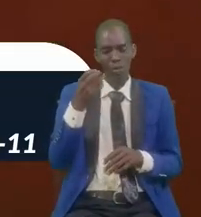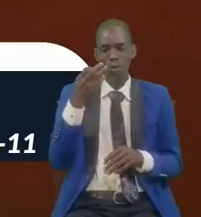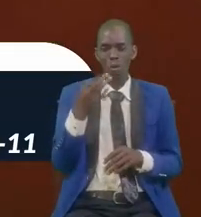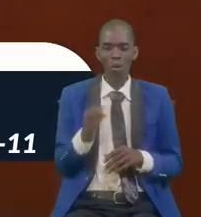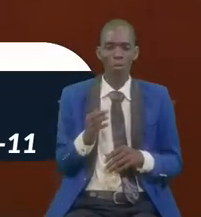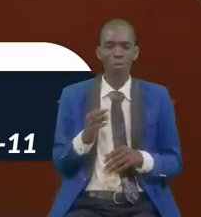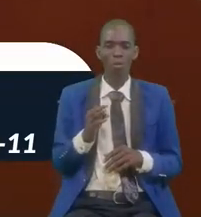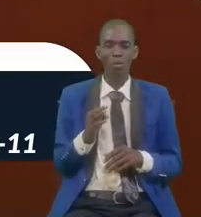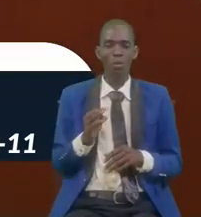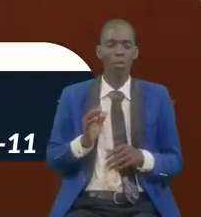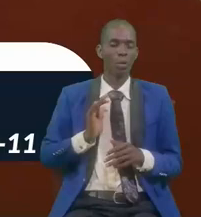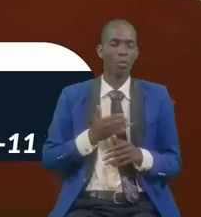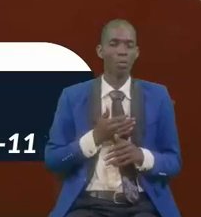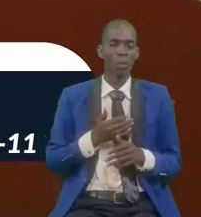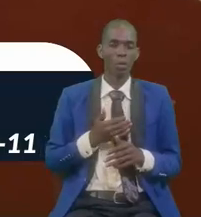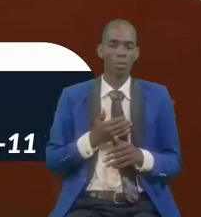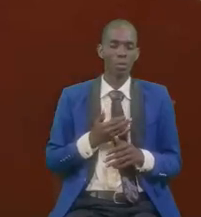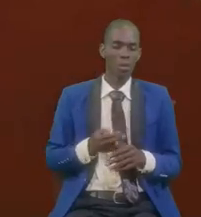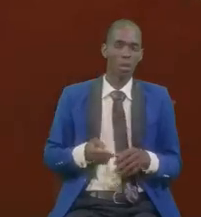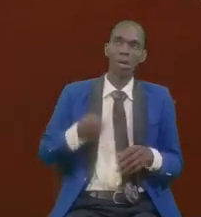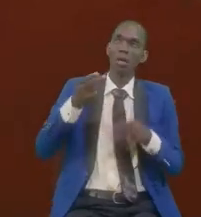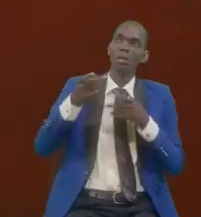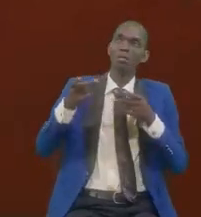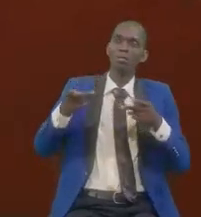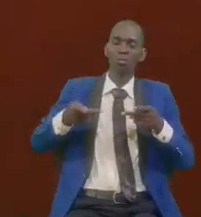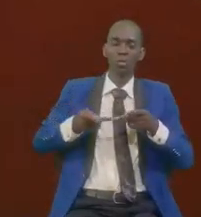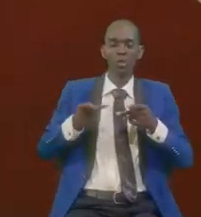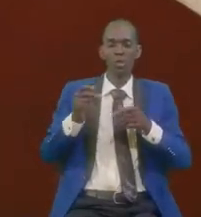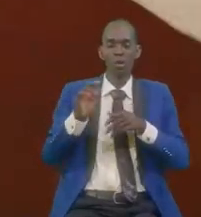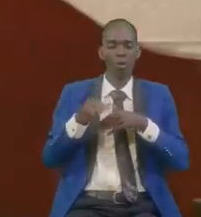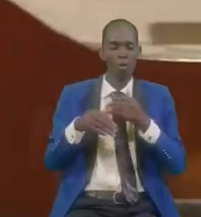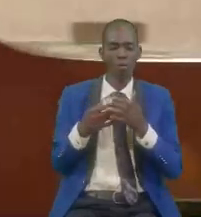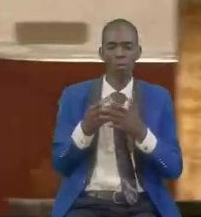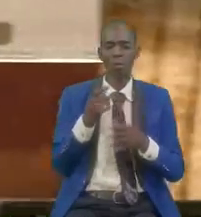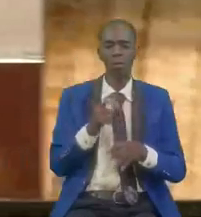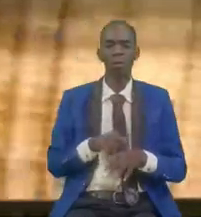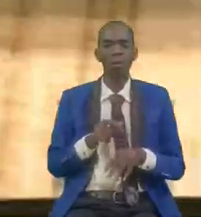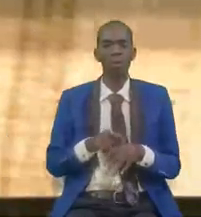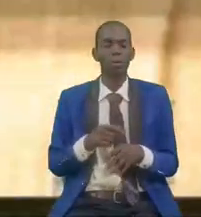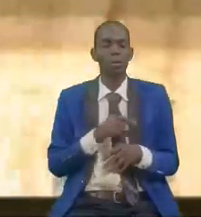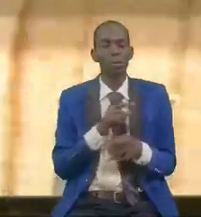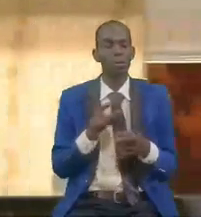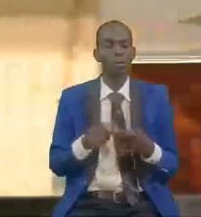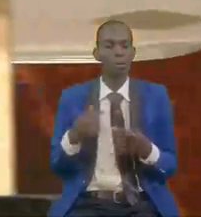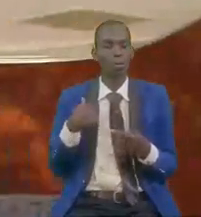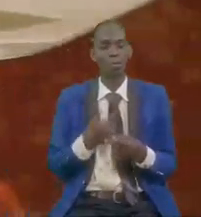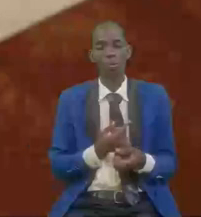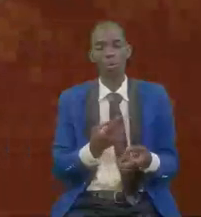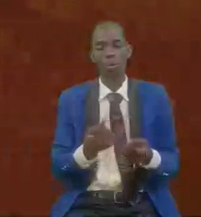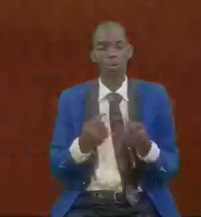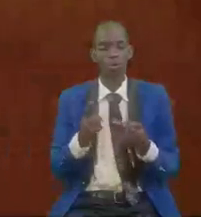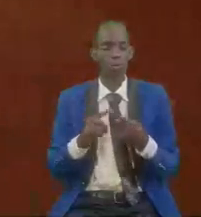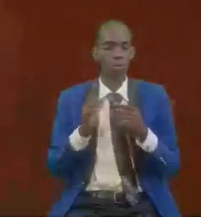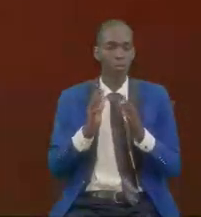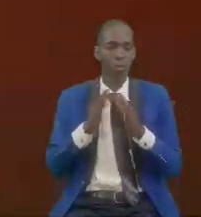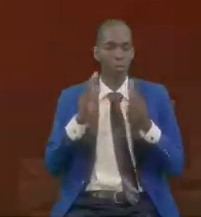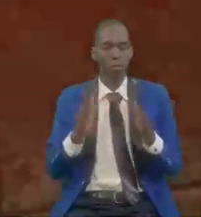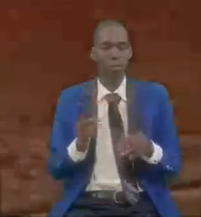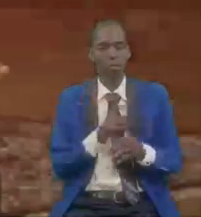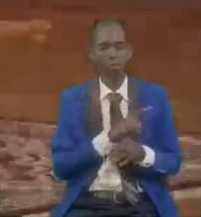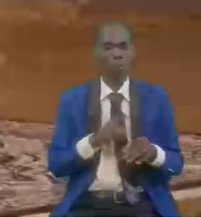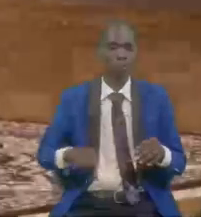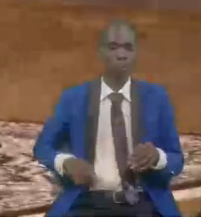et on pense à sa position élevée à tout moment. Quand nous venons à la maison de Dieu,